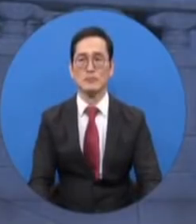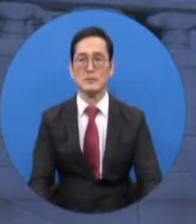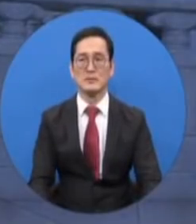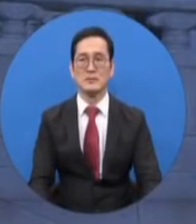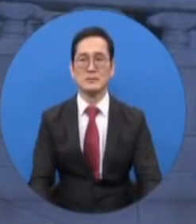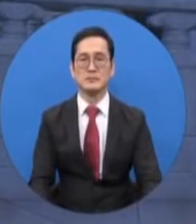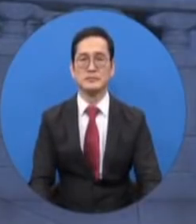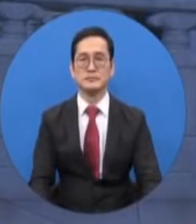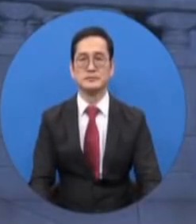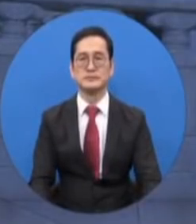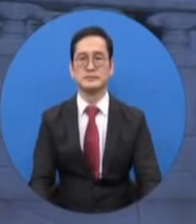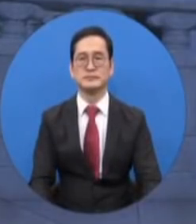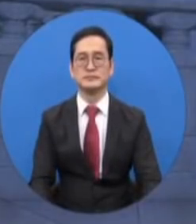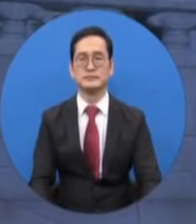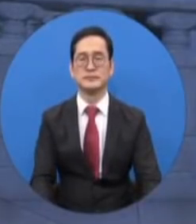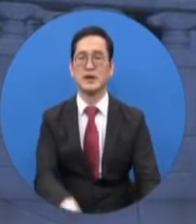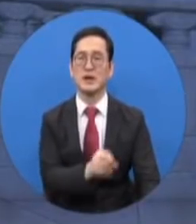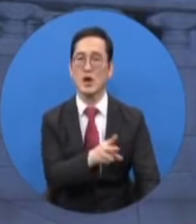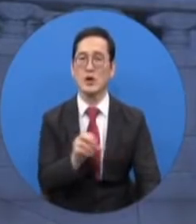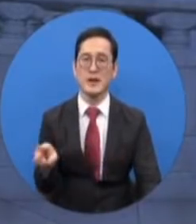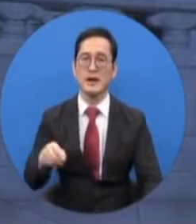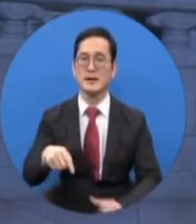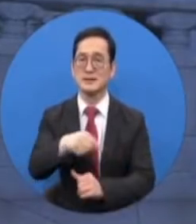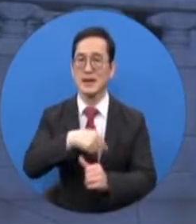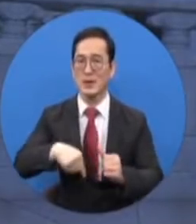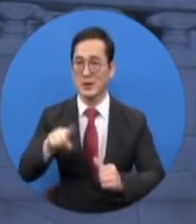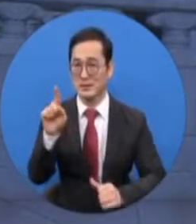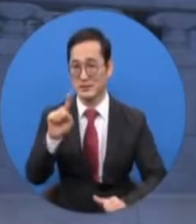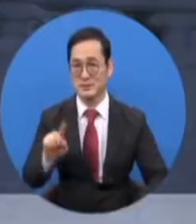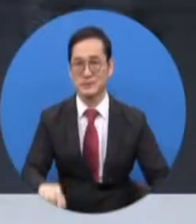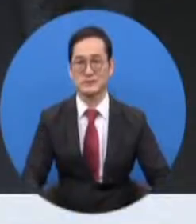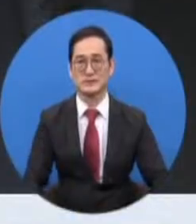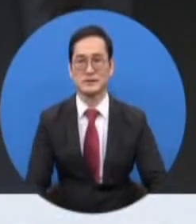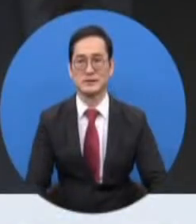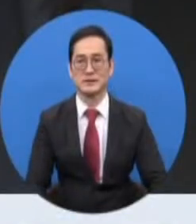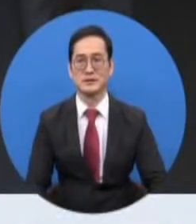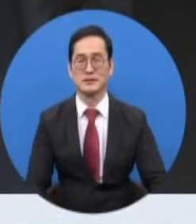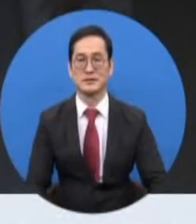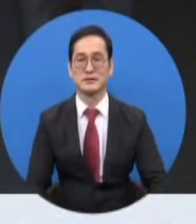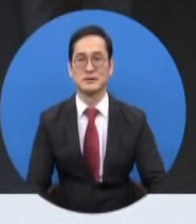라는 주장입니다. 여야 분위기도 비슷합니다. 함께 보시죠.